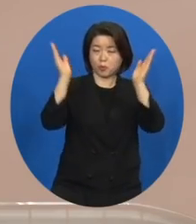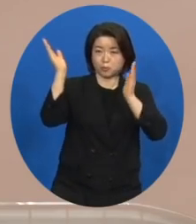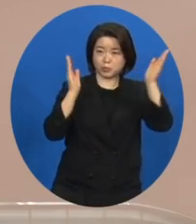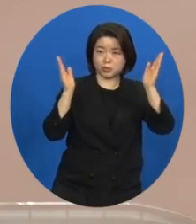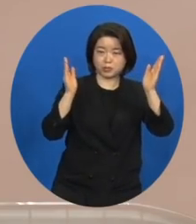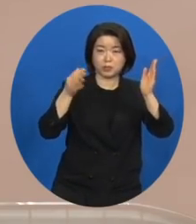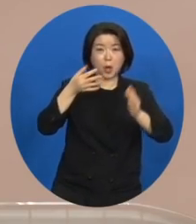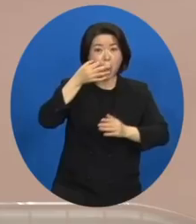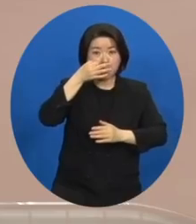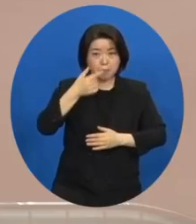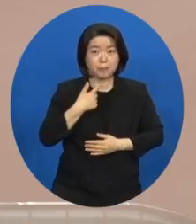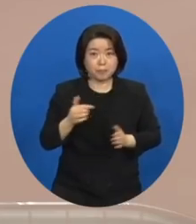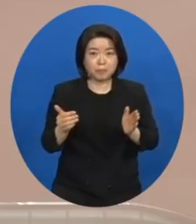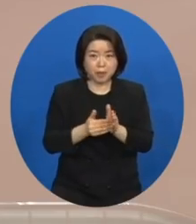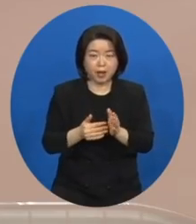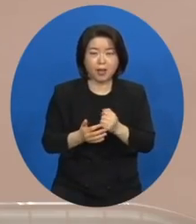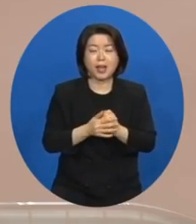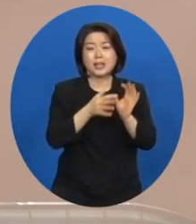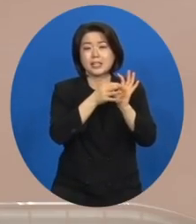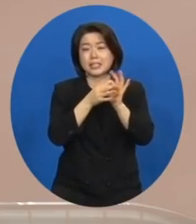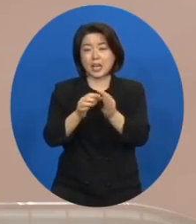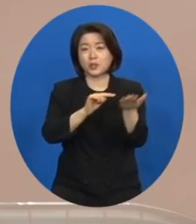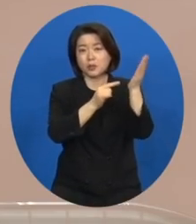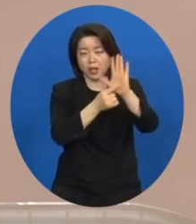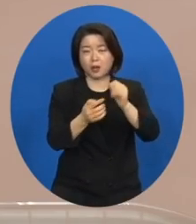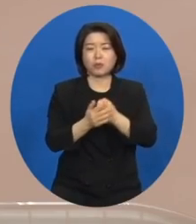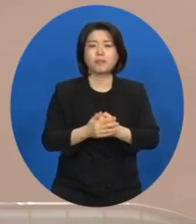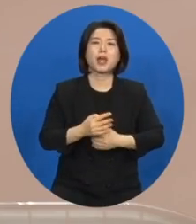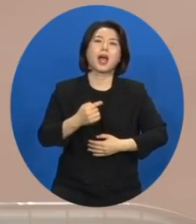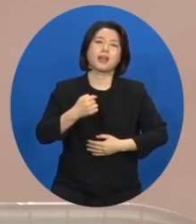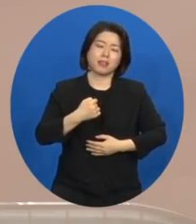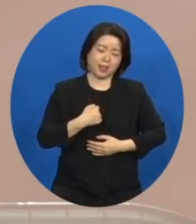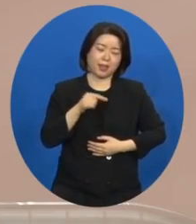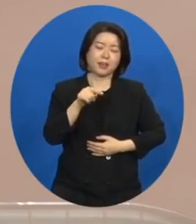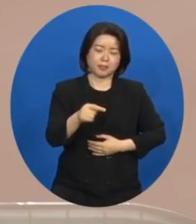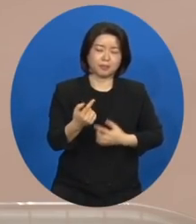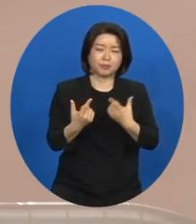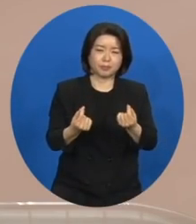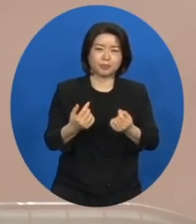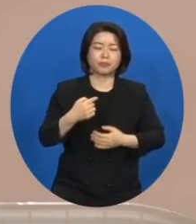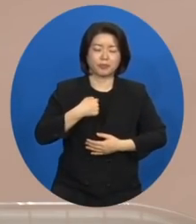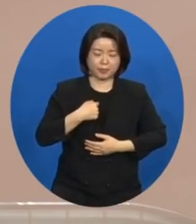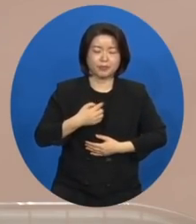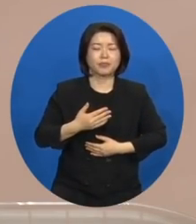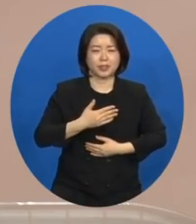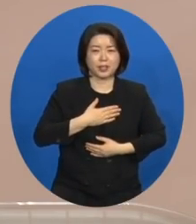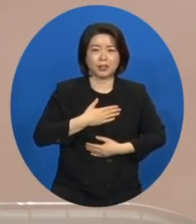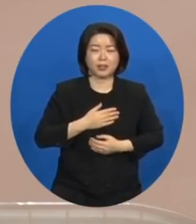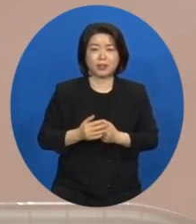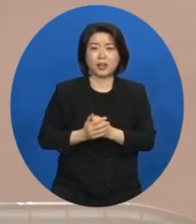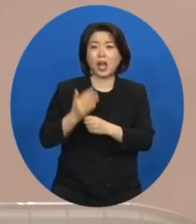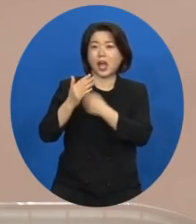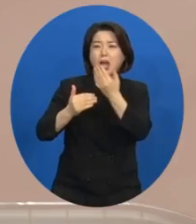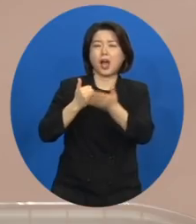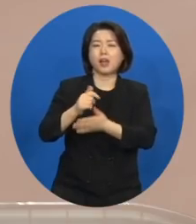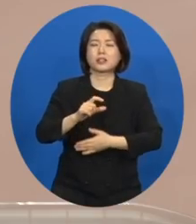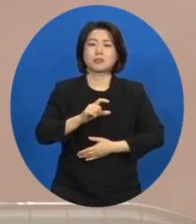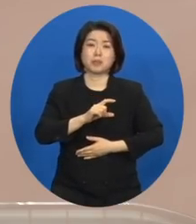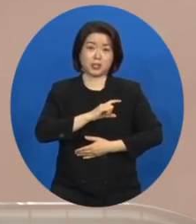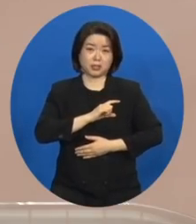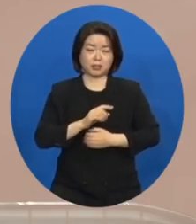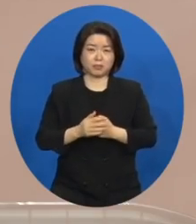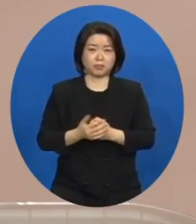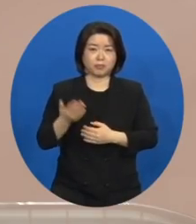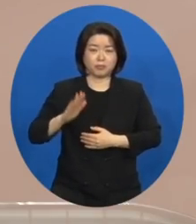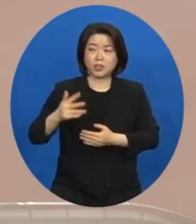보셨습니까 계속 나오는 구절이 에고 에이미 줘 나는 나다 하나님의 이름입니다 근데